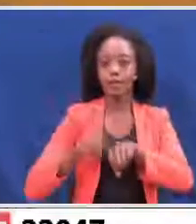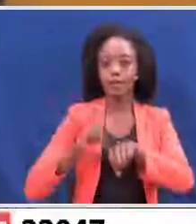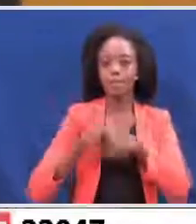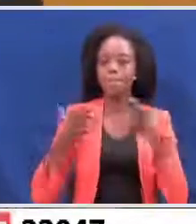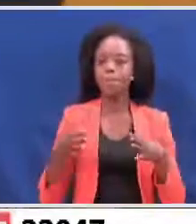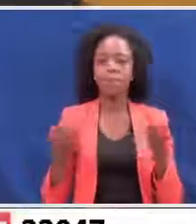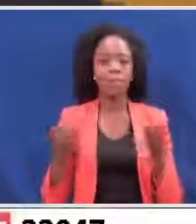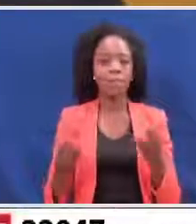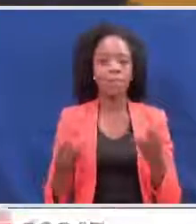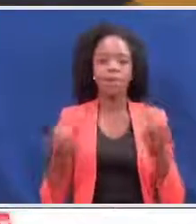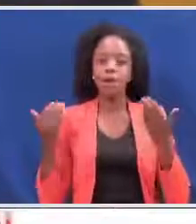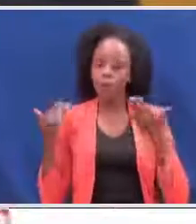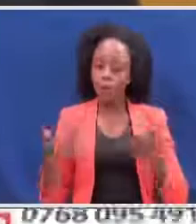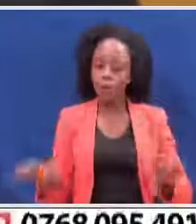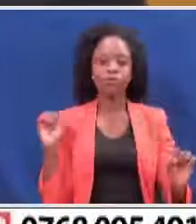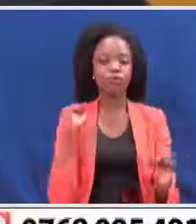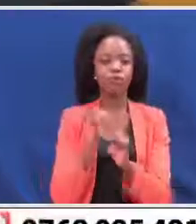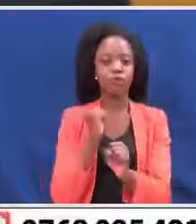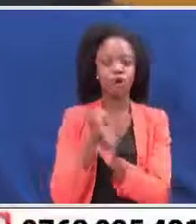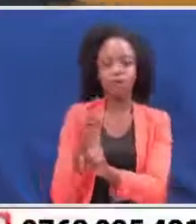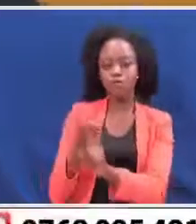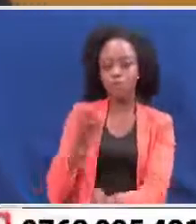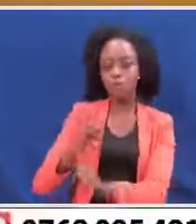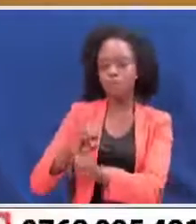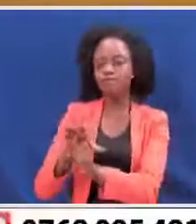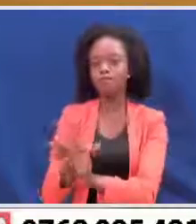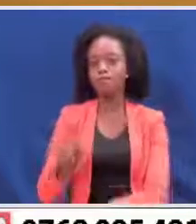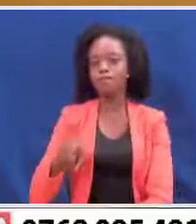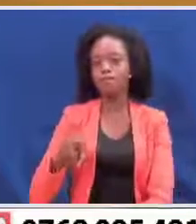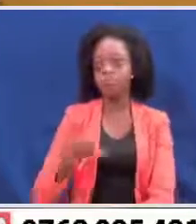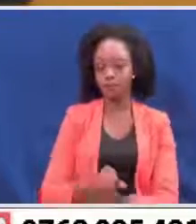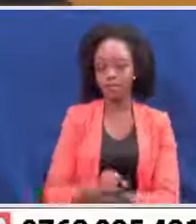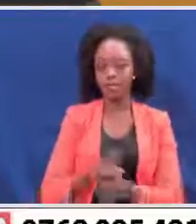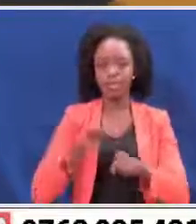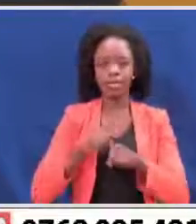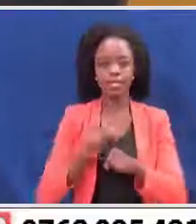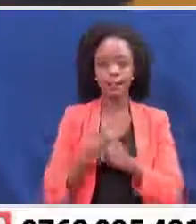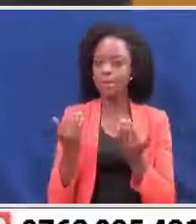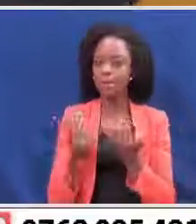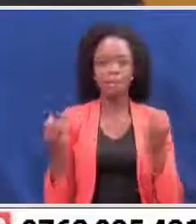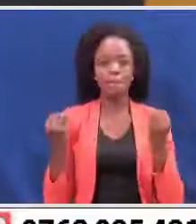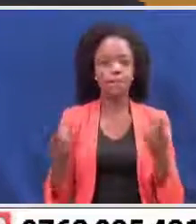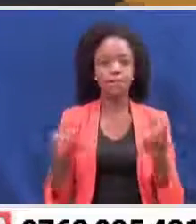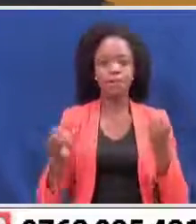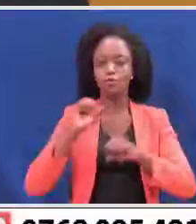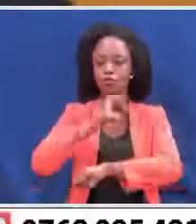ya watu wamepoteza kazi sababu ya corona. Wakati mamilioni ya watoto wetu hawako